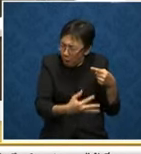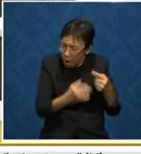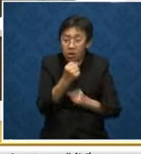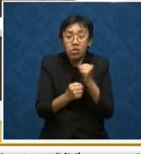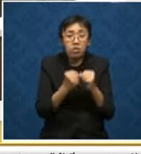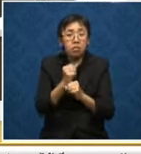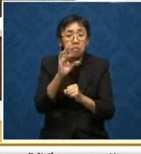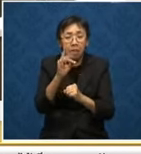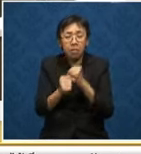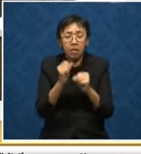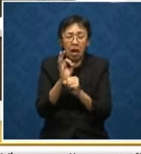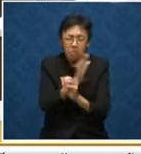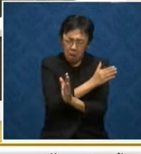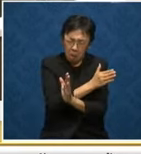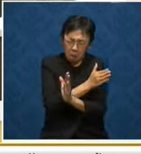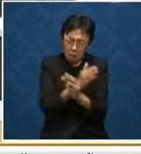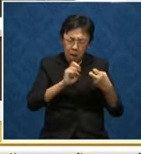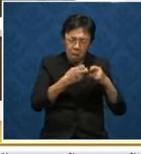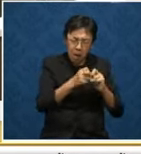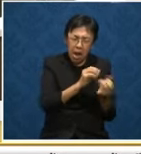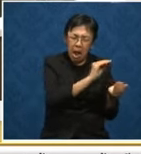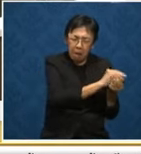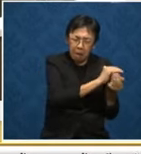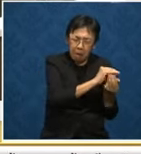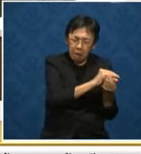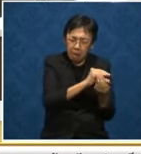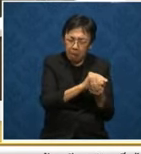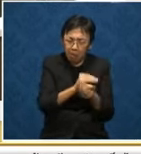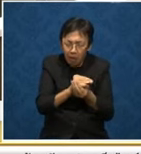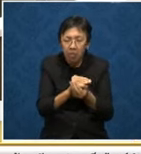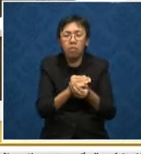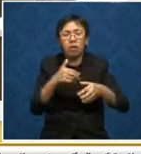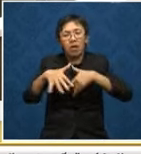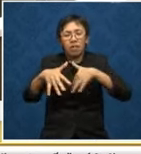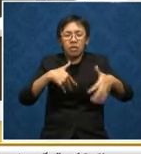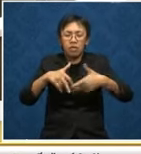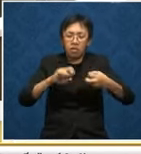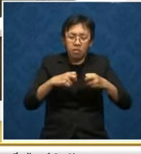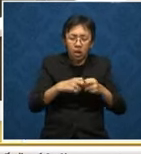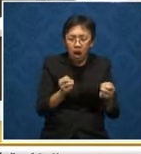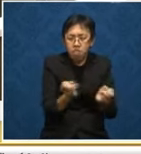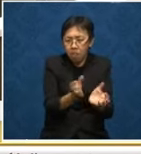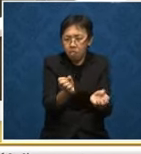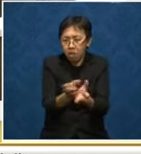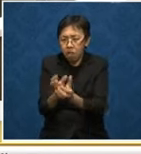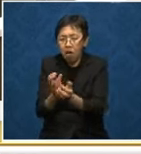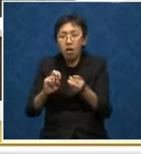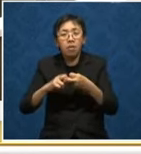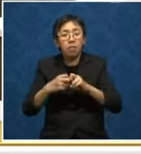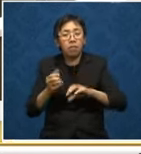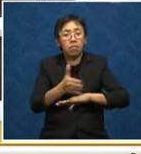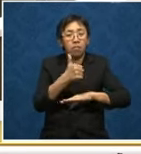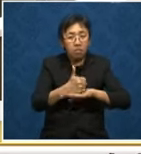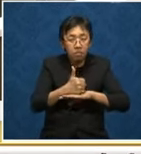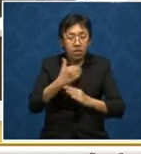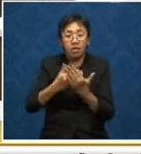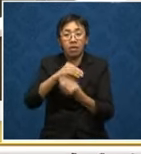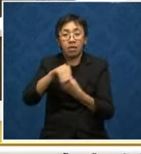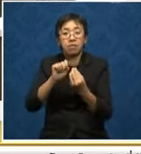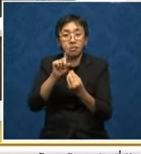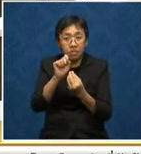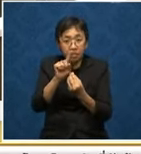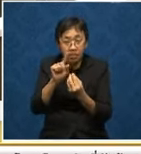าแล้ววิกฤตต่างๆนั้นทับถมประชาชนในทุกด้านทั้งด้านการเมืองเศรษฐกิจสัง